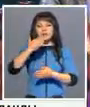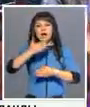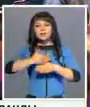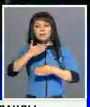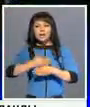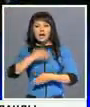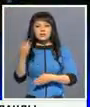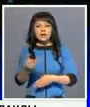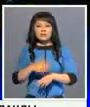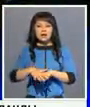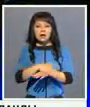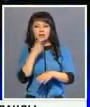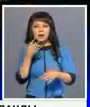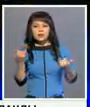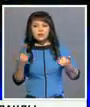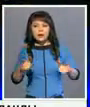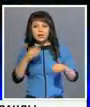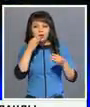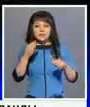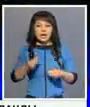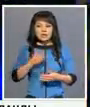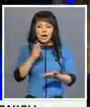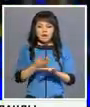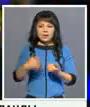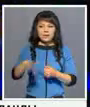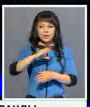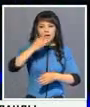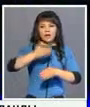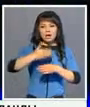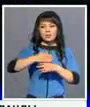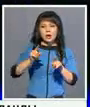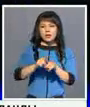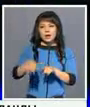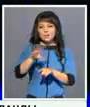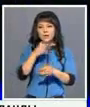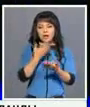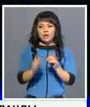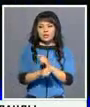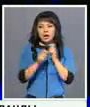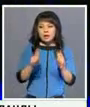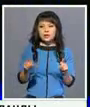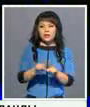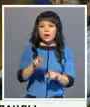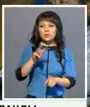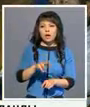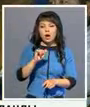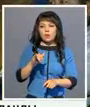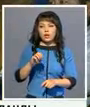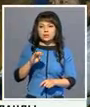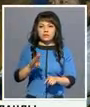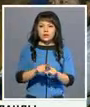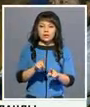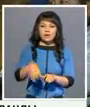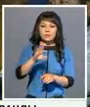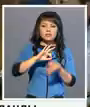өзі сияқты көрермен сан қилы оқиғаға жетелейді. Спектакльді сахналаған режиссер Талғат Теменов бұл қойылымда Мұхтар Әуезов